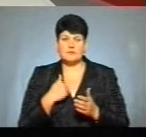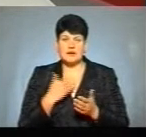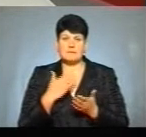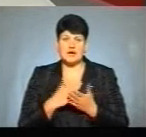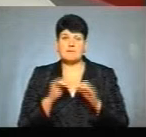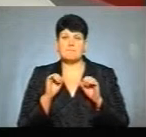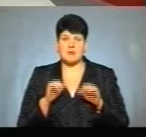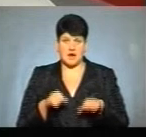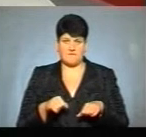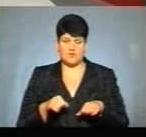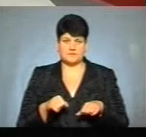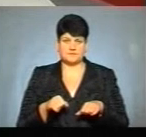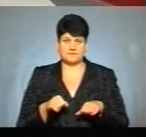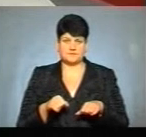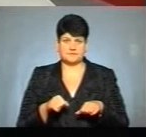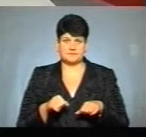право